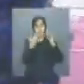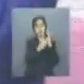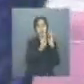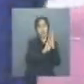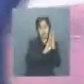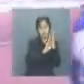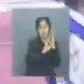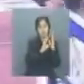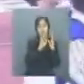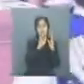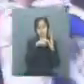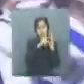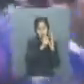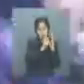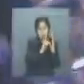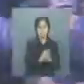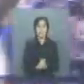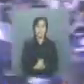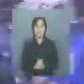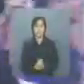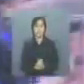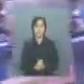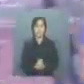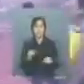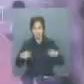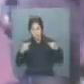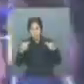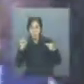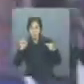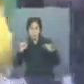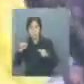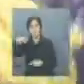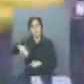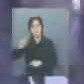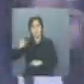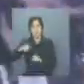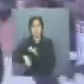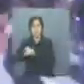ปอนเซอร์ไทยพรีเมียร์ลีกทีมล่าสุดจะเปิดบ้านเจอกับเมืองทองค่ะซึ่งหาก